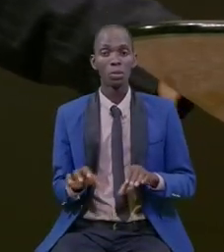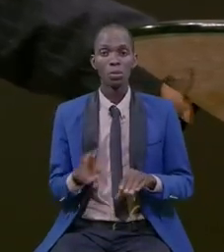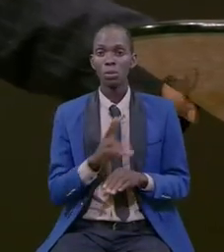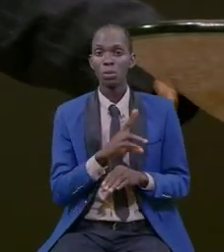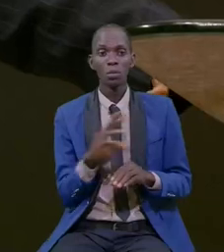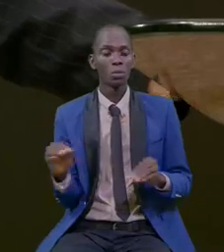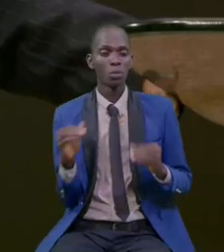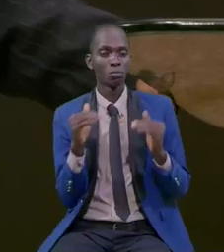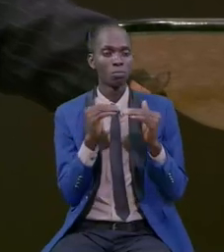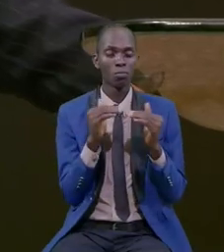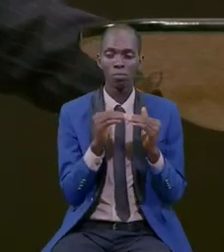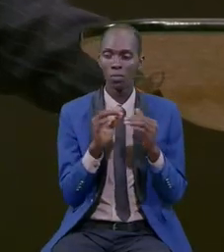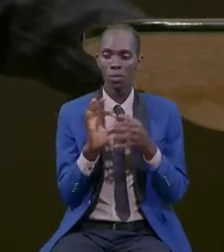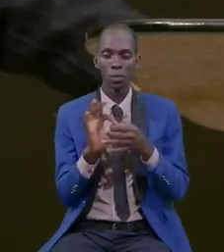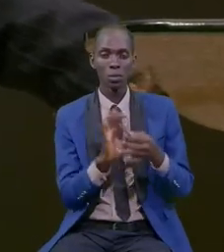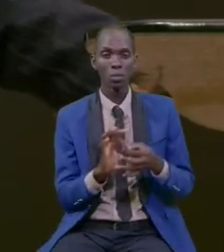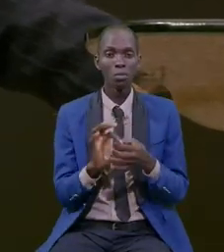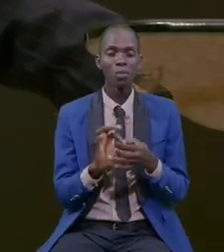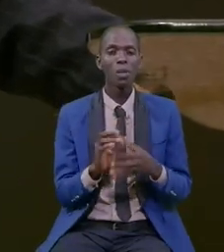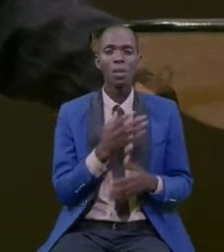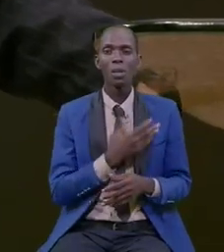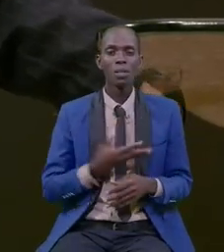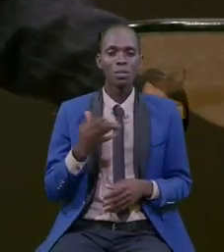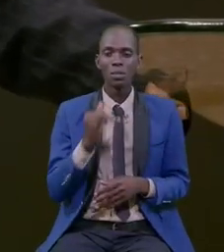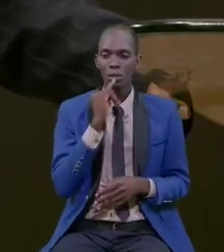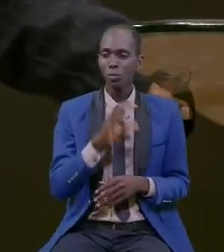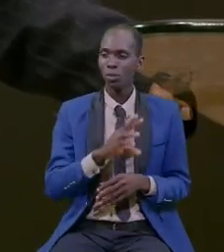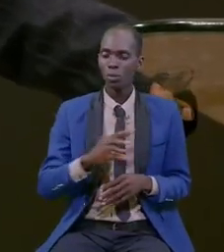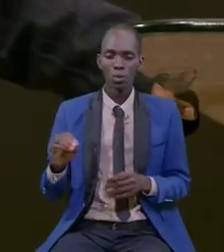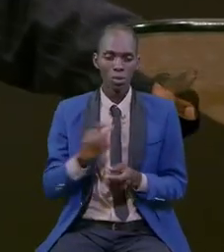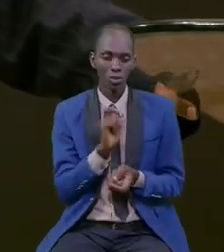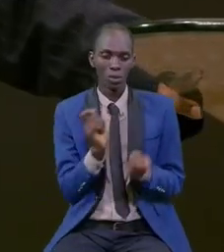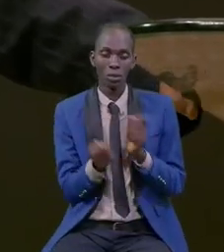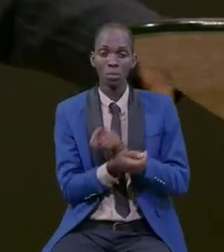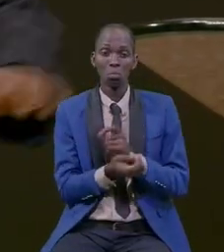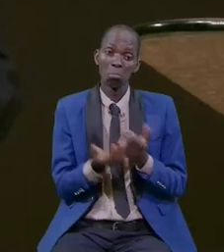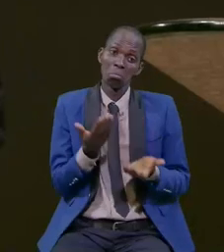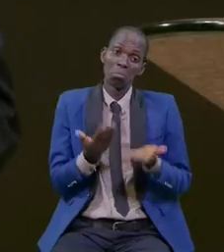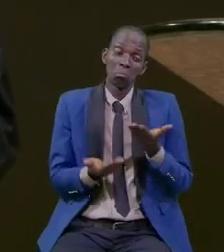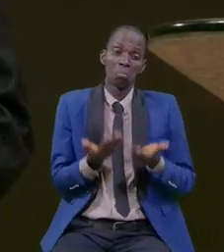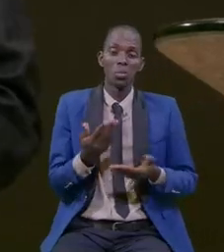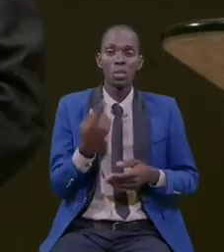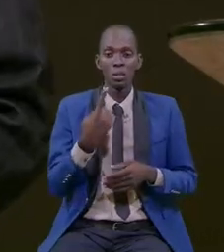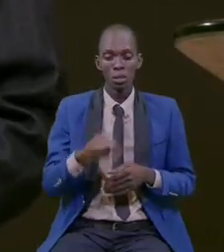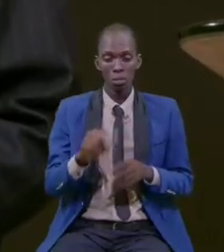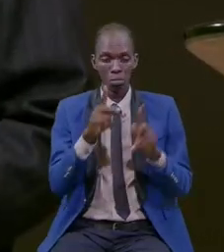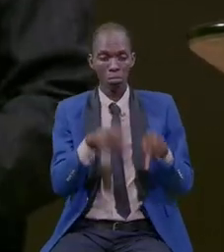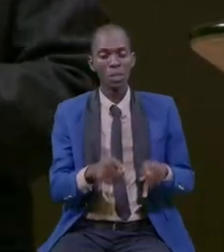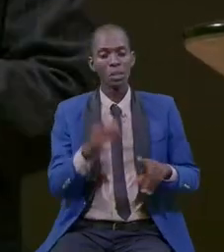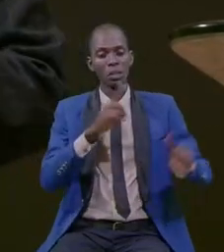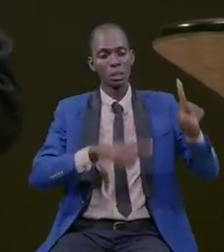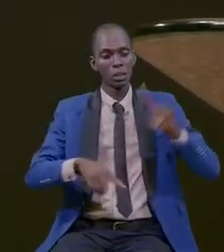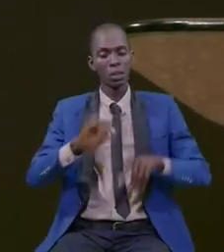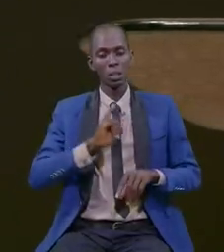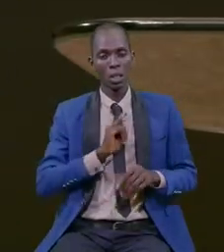de relation correspondante et pas de transformation même si l'homme préfère être dans la